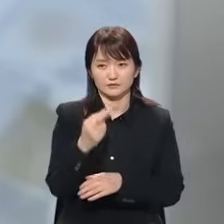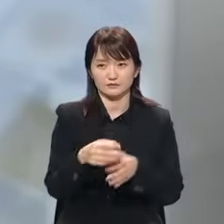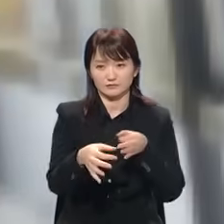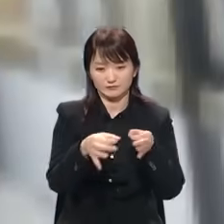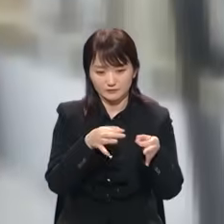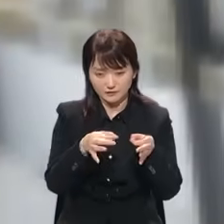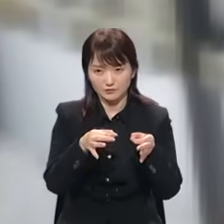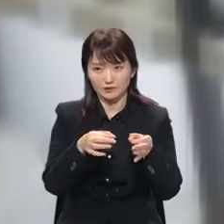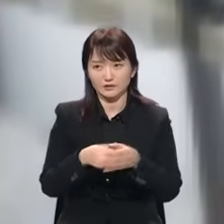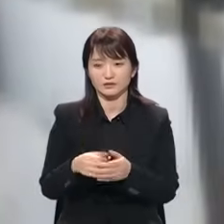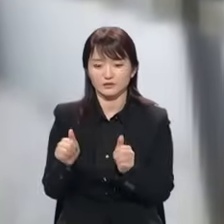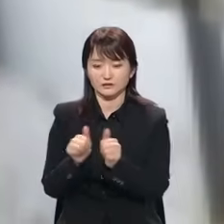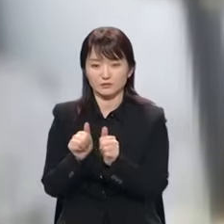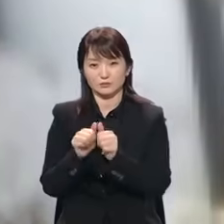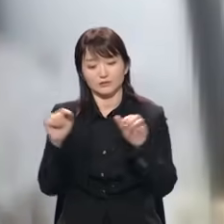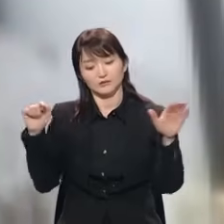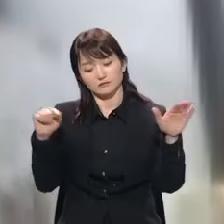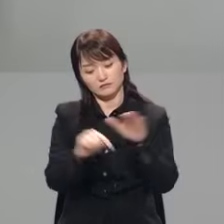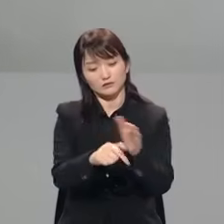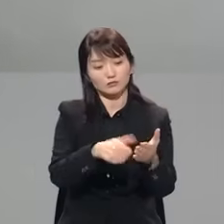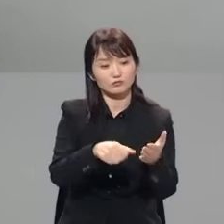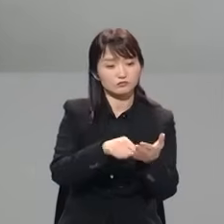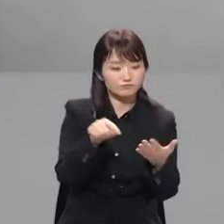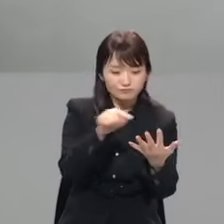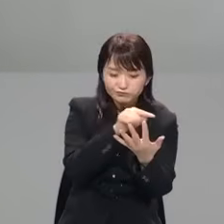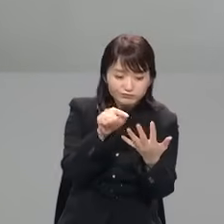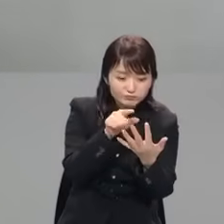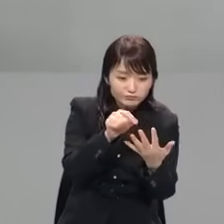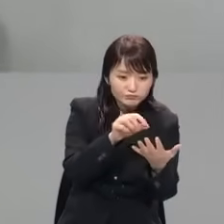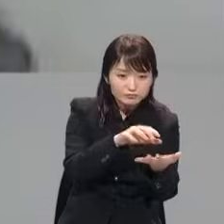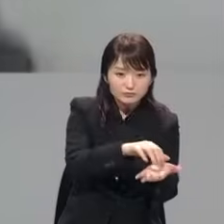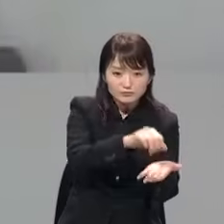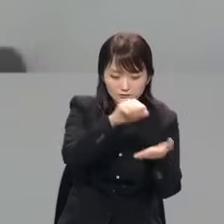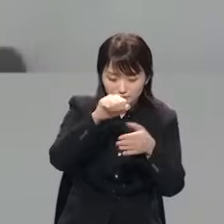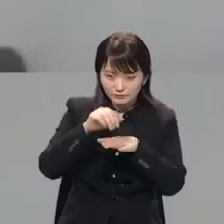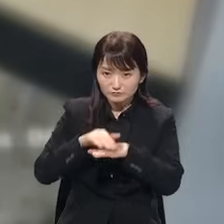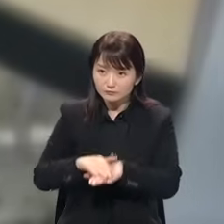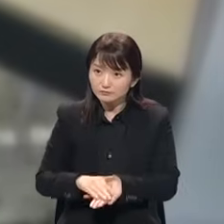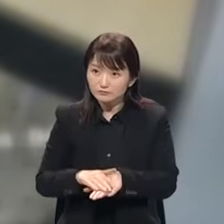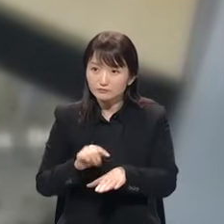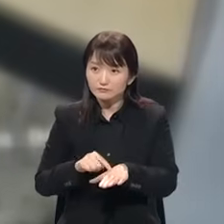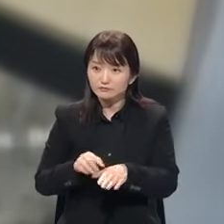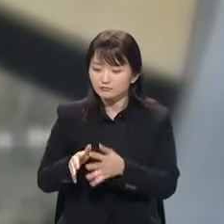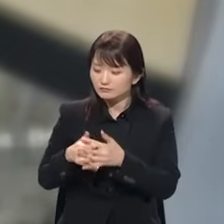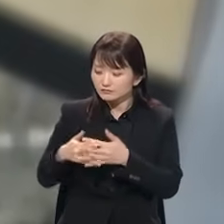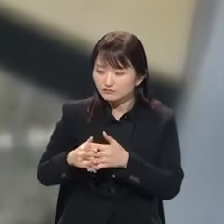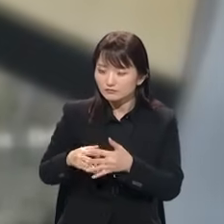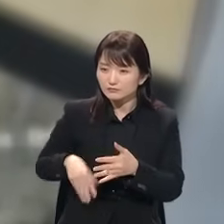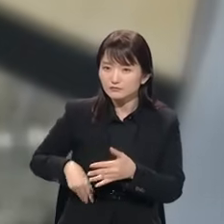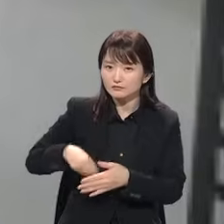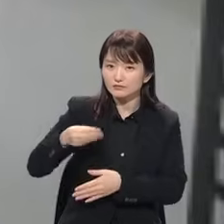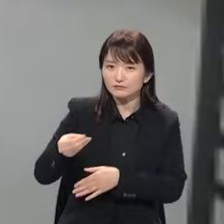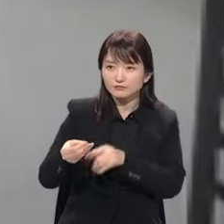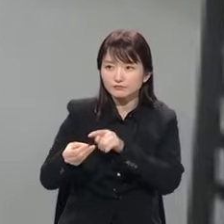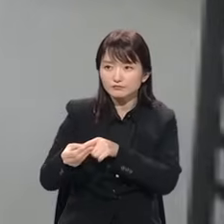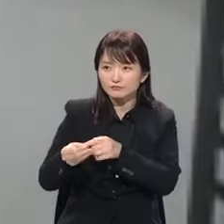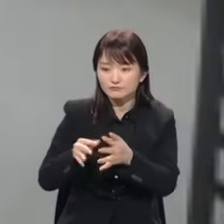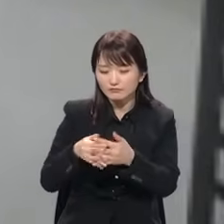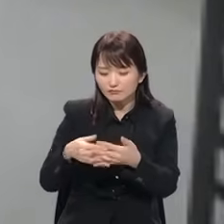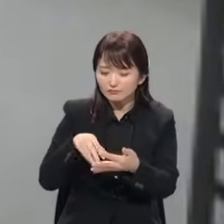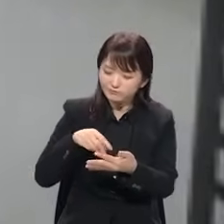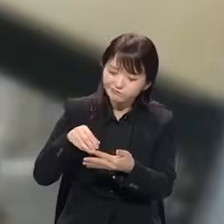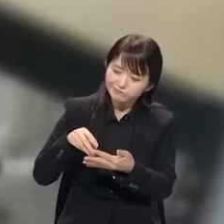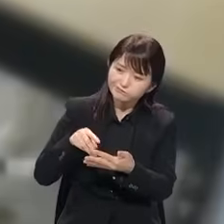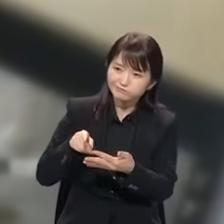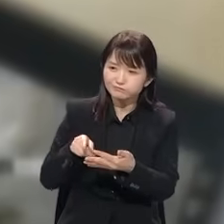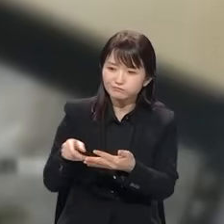남성 입장합니다. 자, 물건을 고르고요. 바닥에 내려놔요. 어, 왜 바닥에 내려놓지? 자, 지갑을 꺼냅니다. 어허, 자, 만지작 하더니